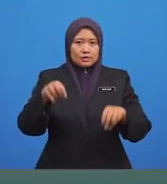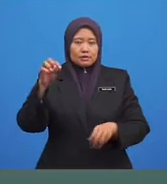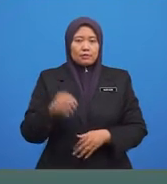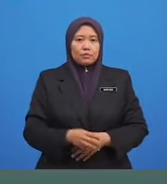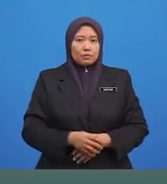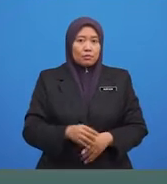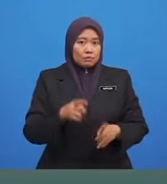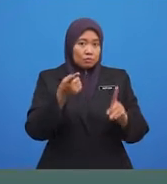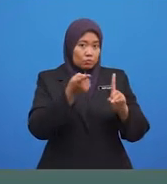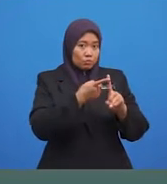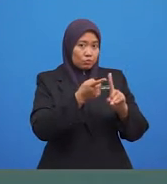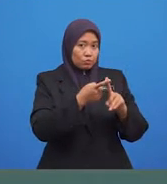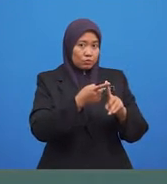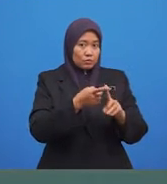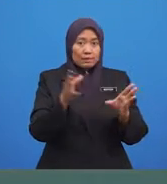baju.